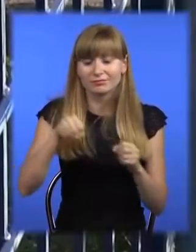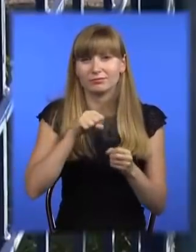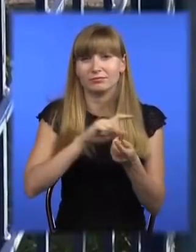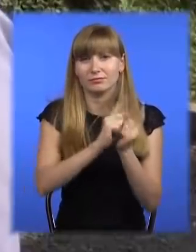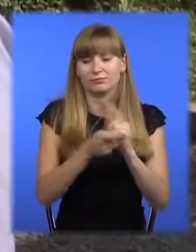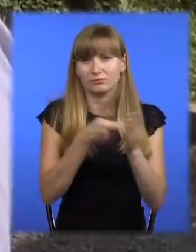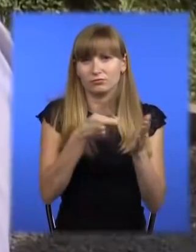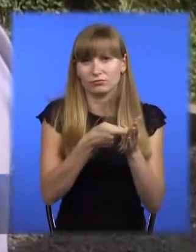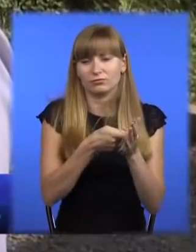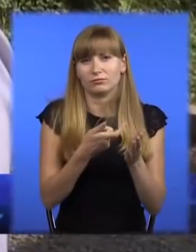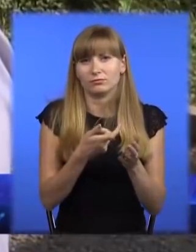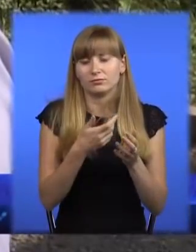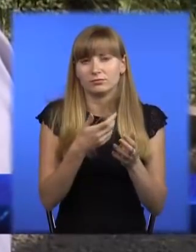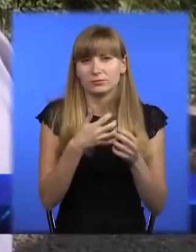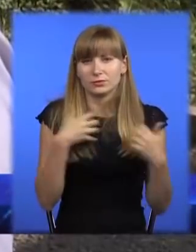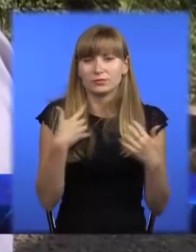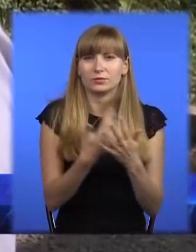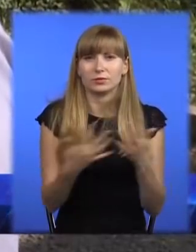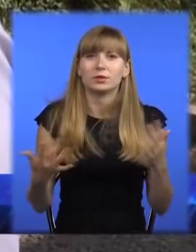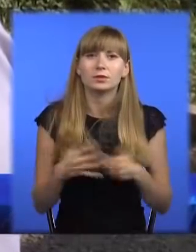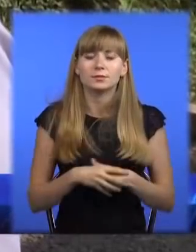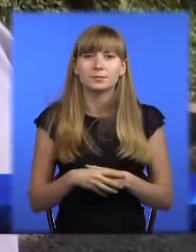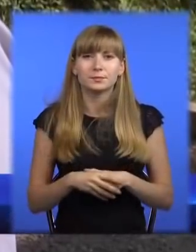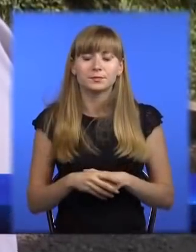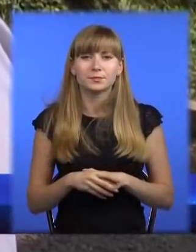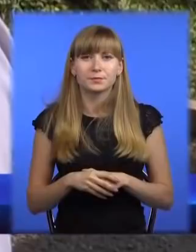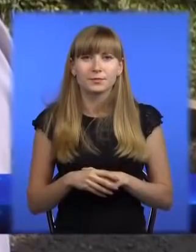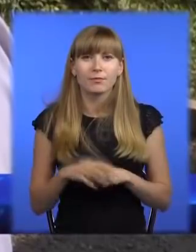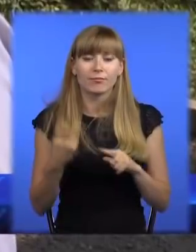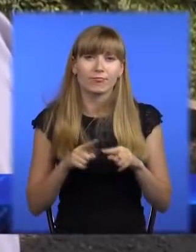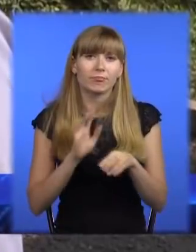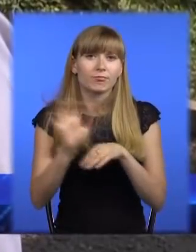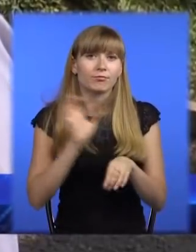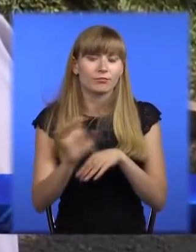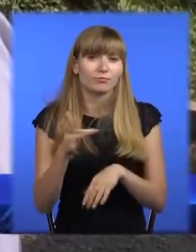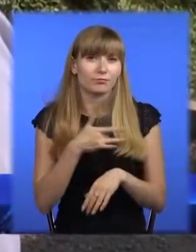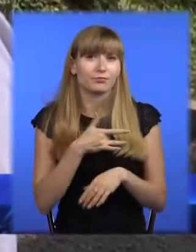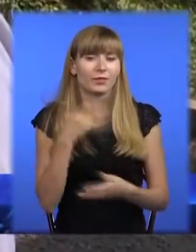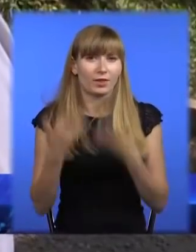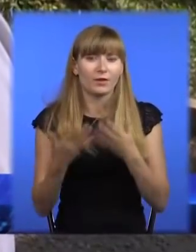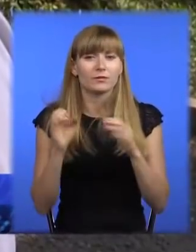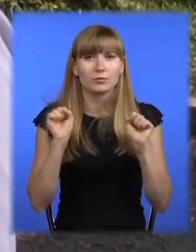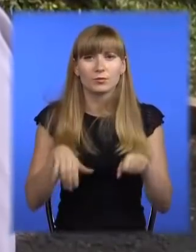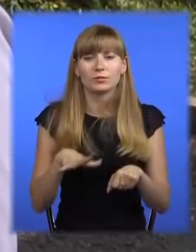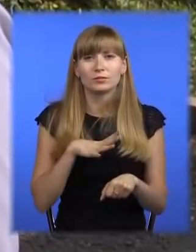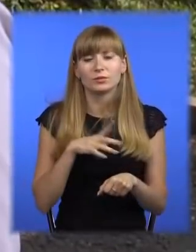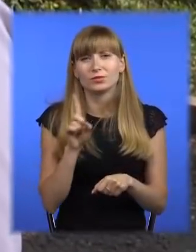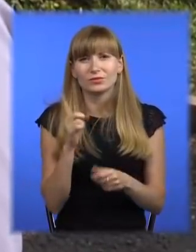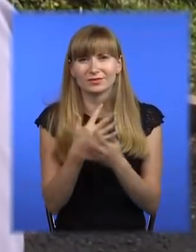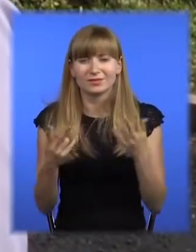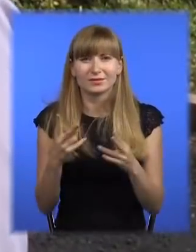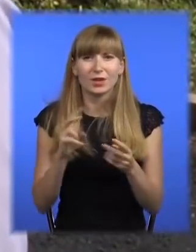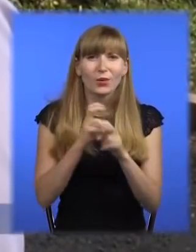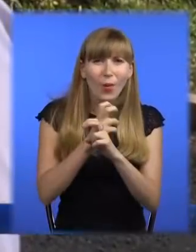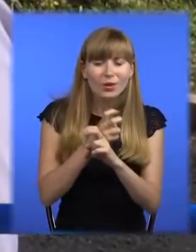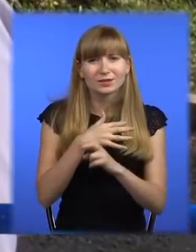туші тварин. Здесь вроде бы как организовали производство кормов, то ли для животных, то ли в этом плане. І,